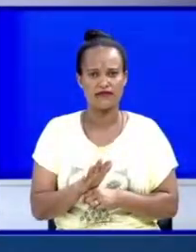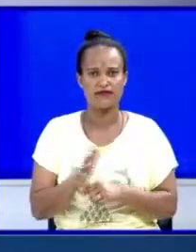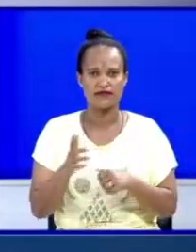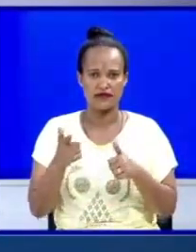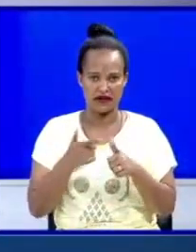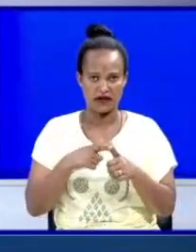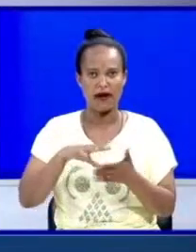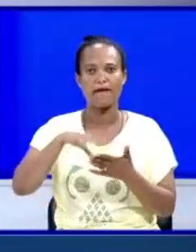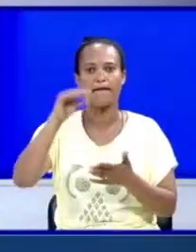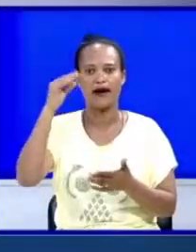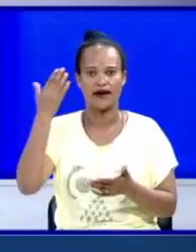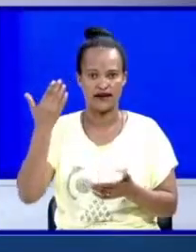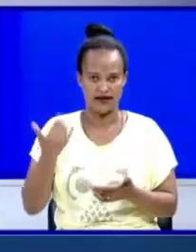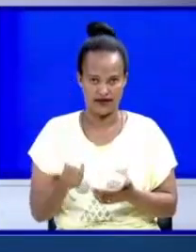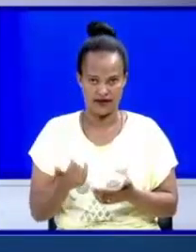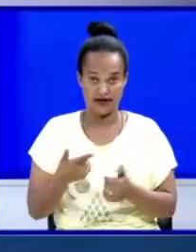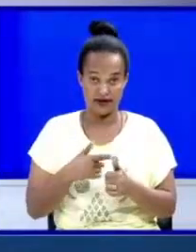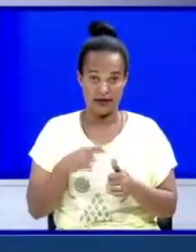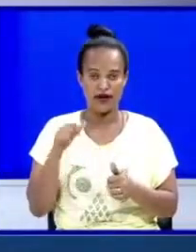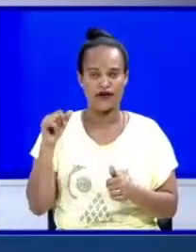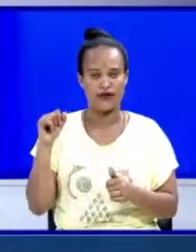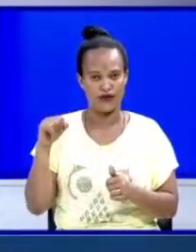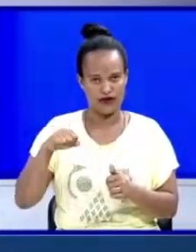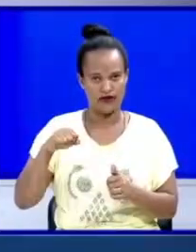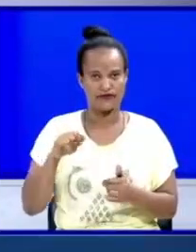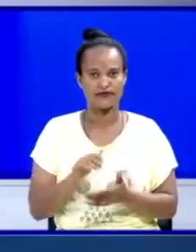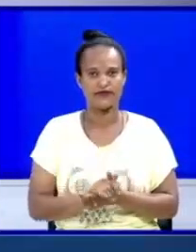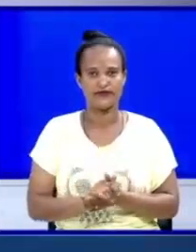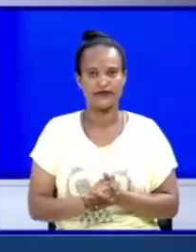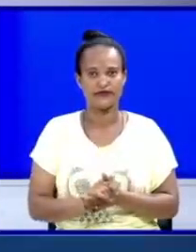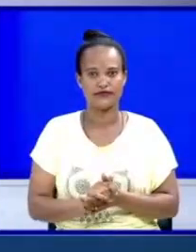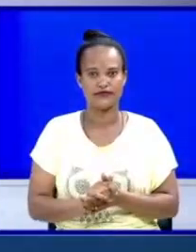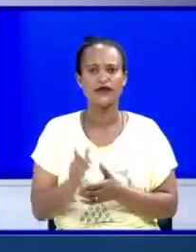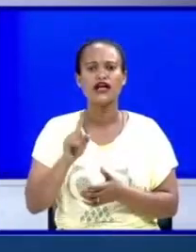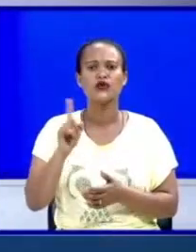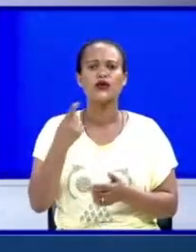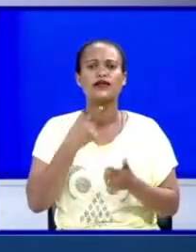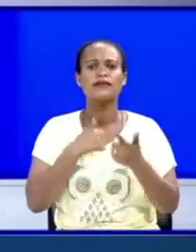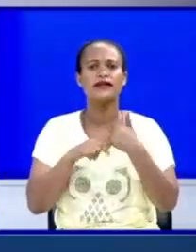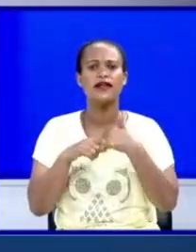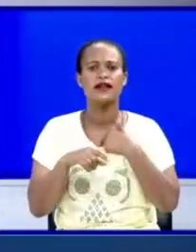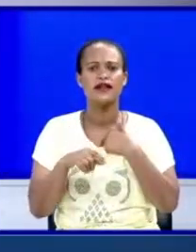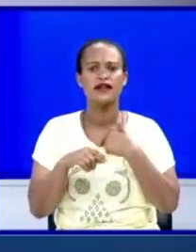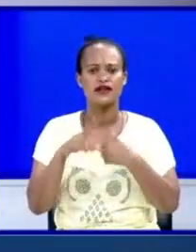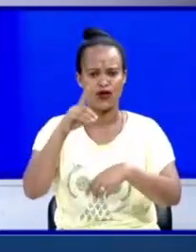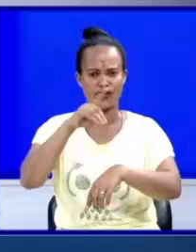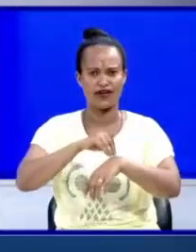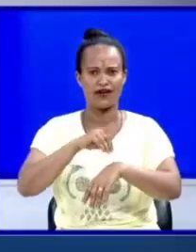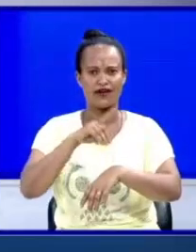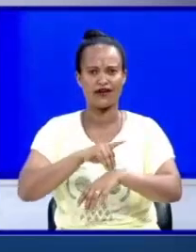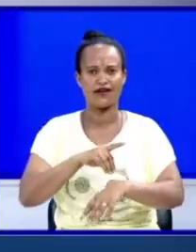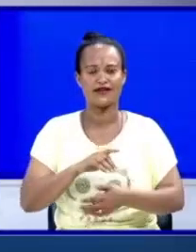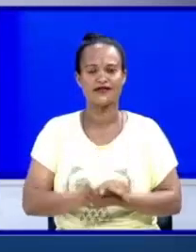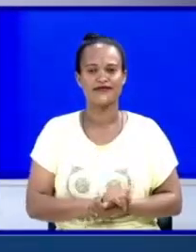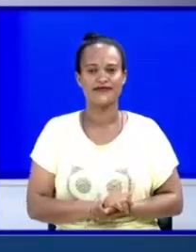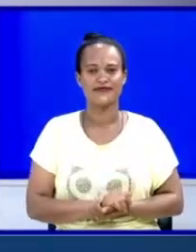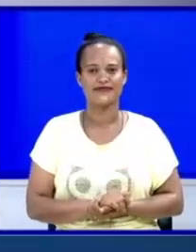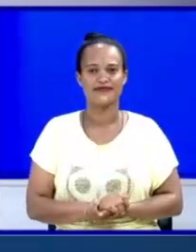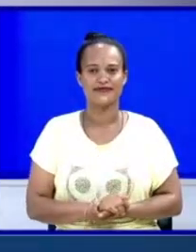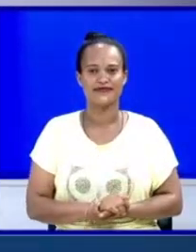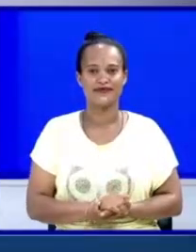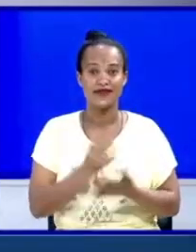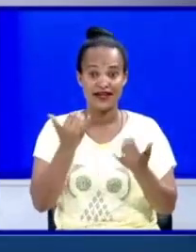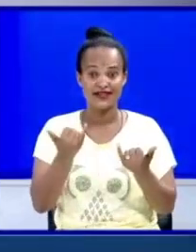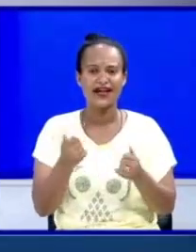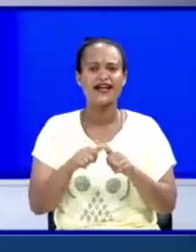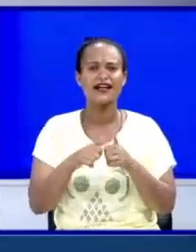ቀዳማይ ምሃር ነይሩ ቀዳማይ ታይ ትኾኑ ትደል ዶክተር ሓዚ